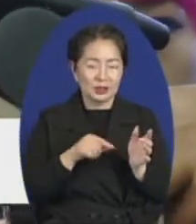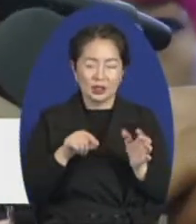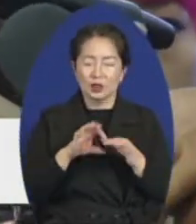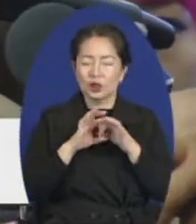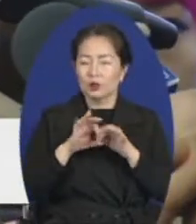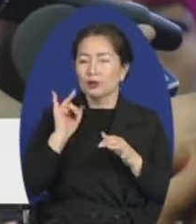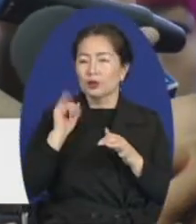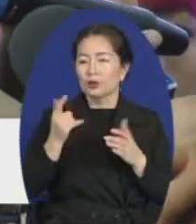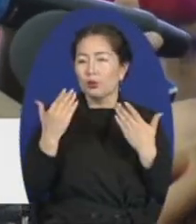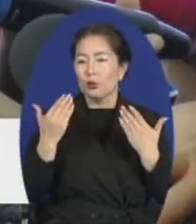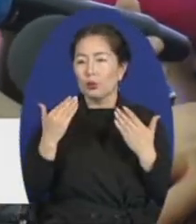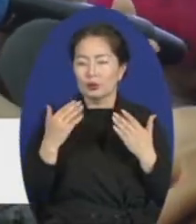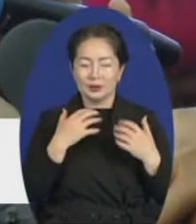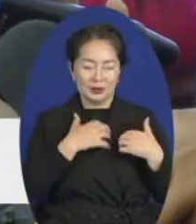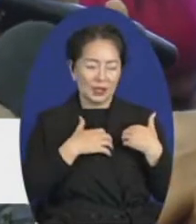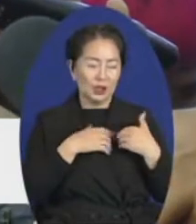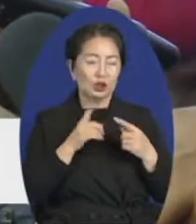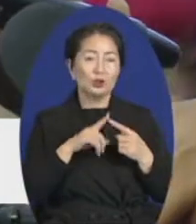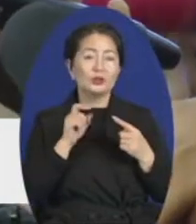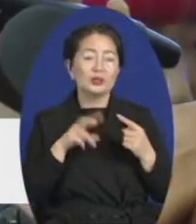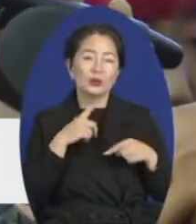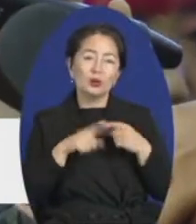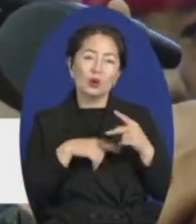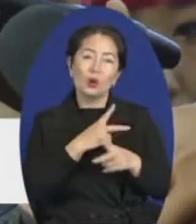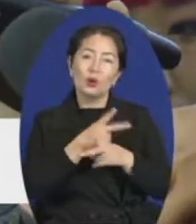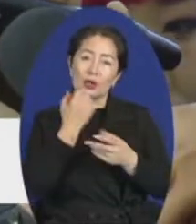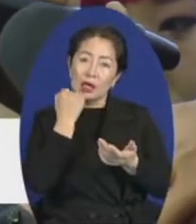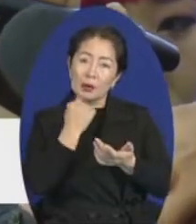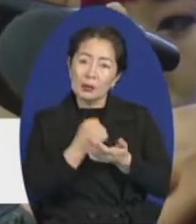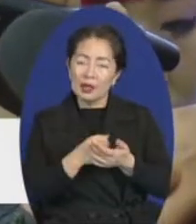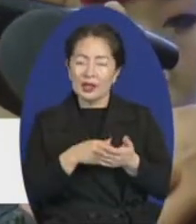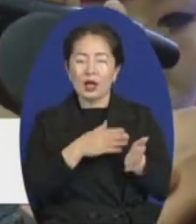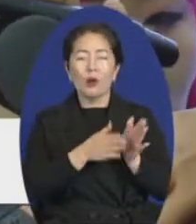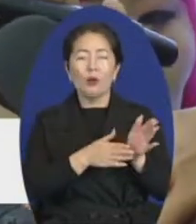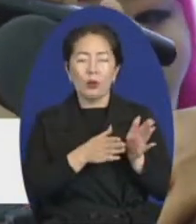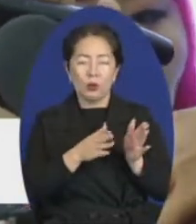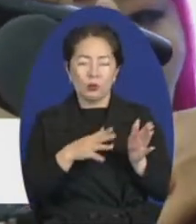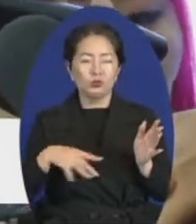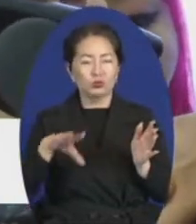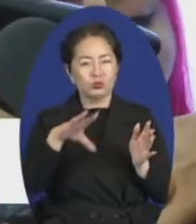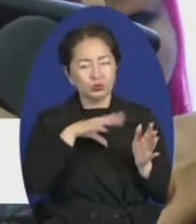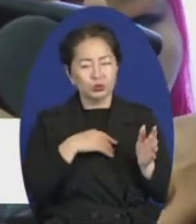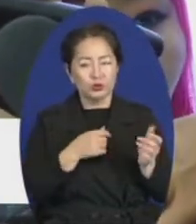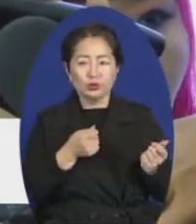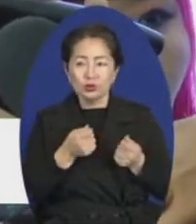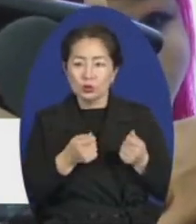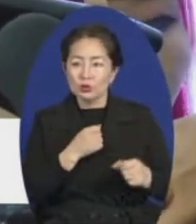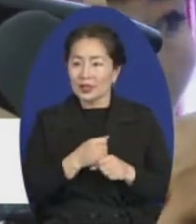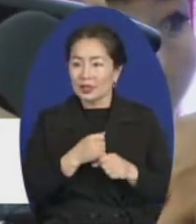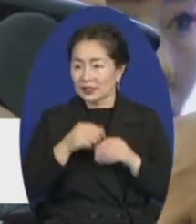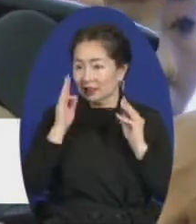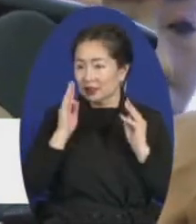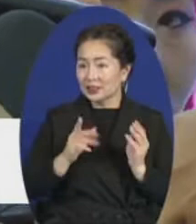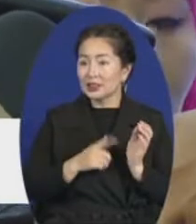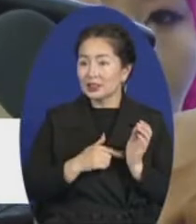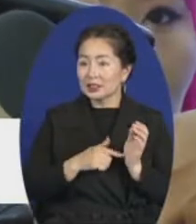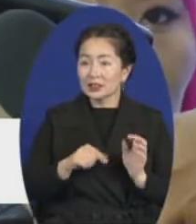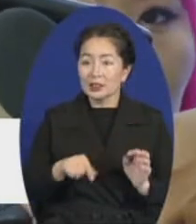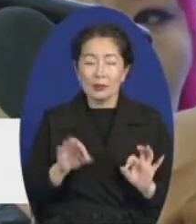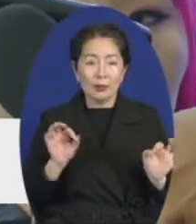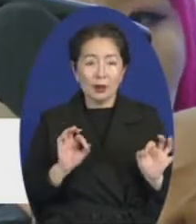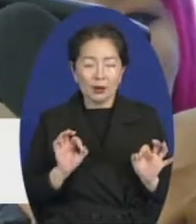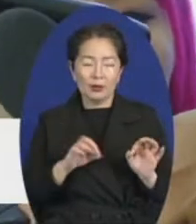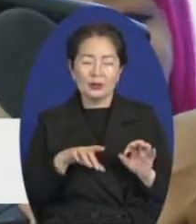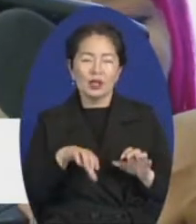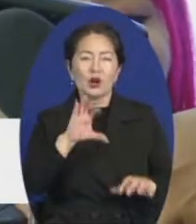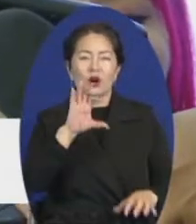улсын хурлаас хурлаар яаралтай төмөр замын тухай хуулийг баталж энэ одоо алтрийн хөдөлгөөнийг одоо зохицуулах энэ ажил шийдэхгүй болоод үндсэндээ саяны